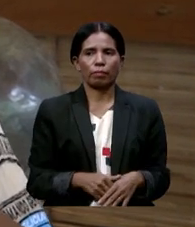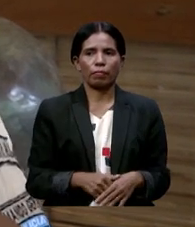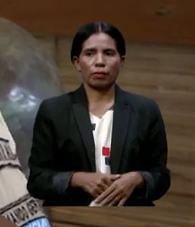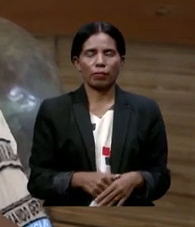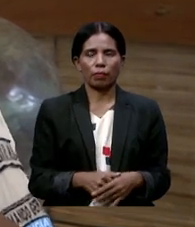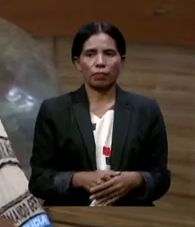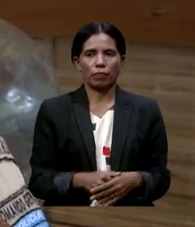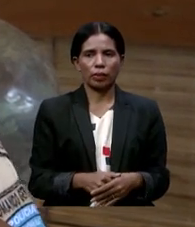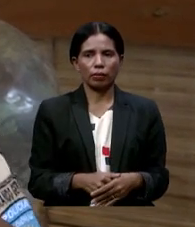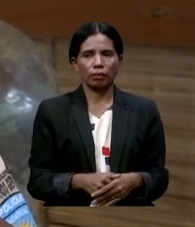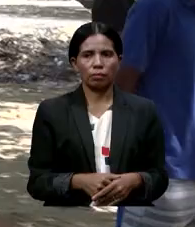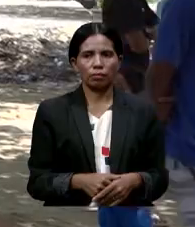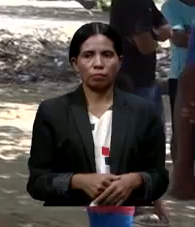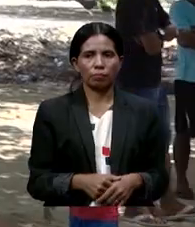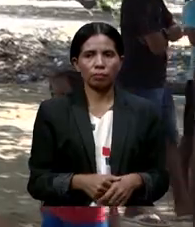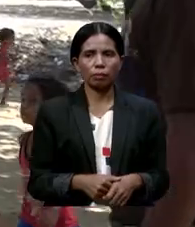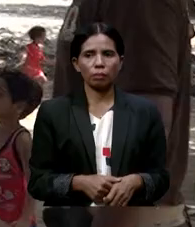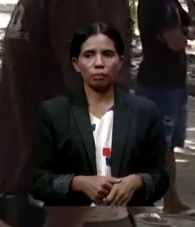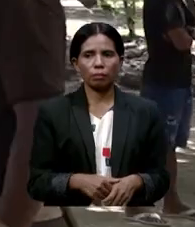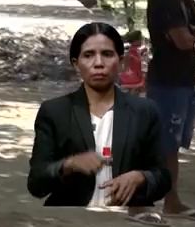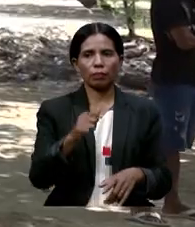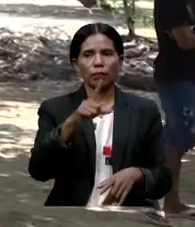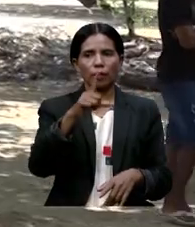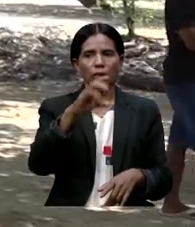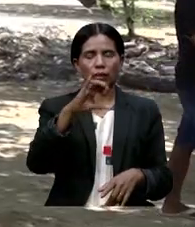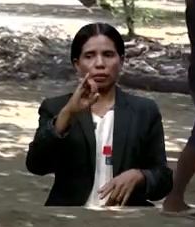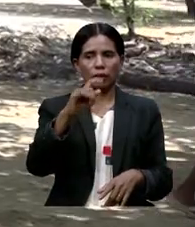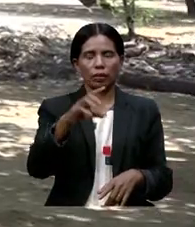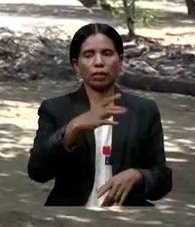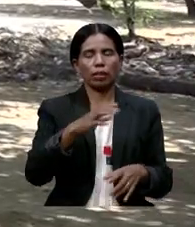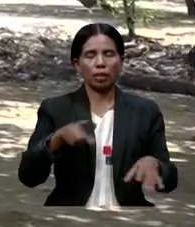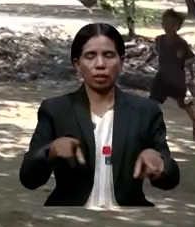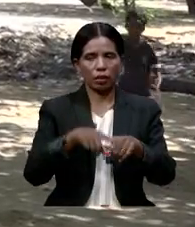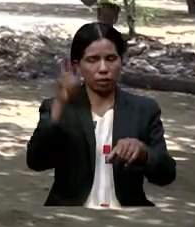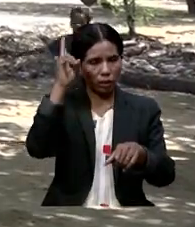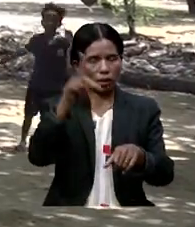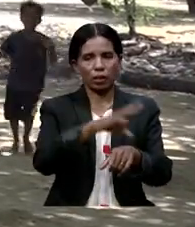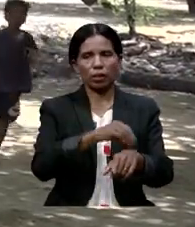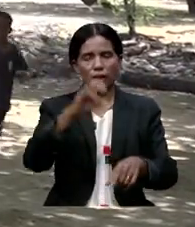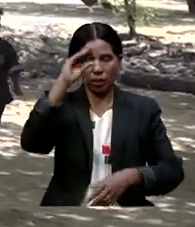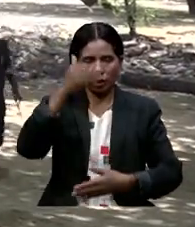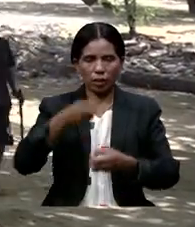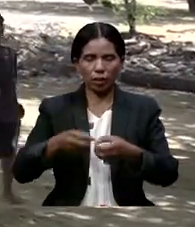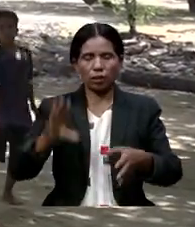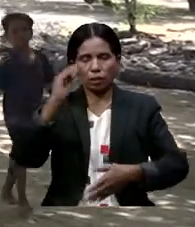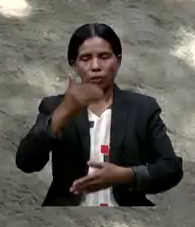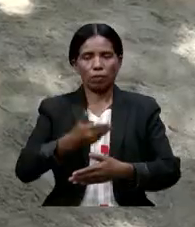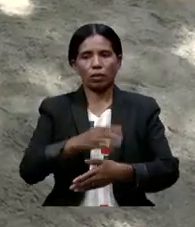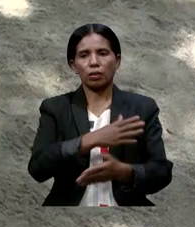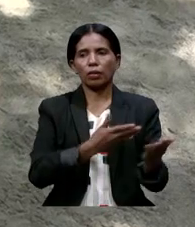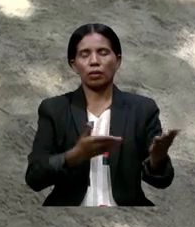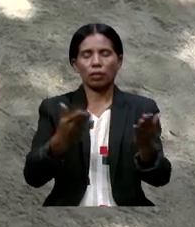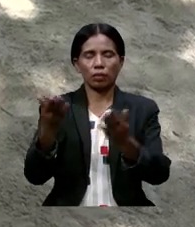Ketan ini yang disaster momentum ini, Pak. Alcino dos Santos nudar tiu teris ditambah lakon sirannya oan mana ida, nebe selori